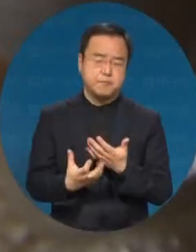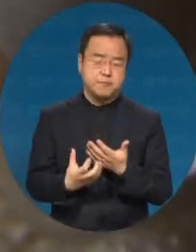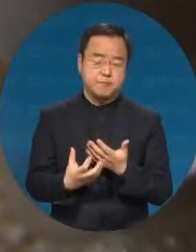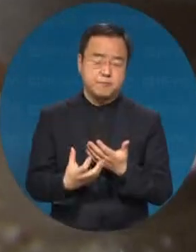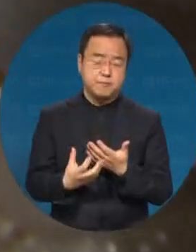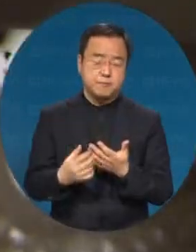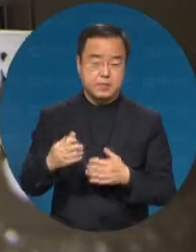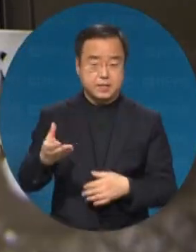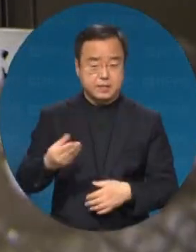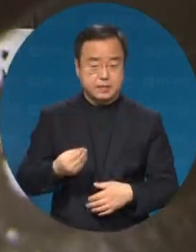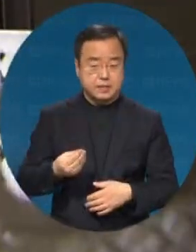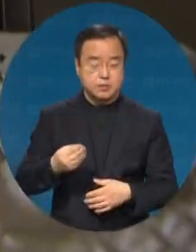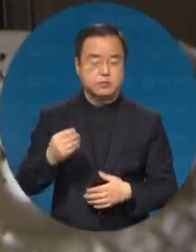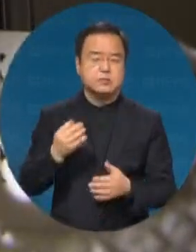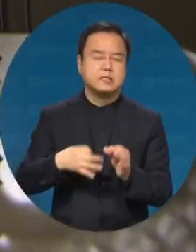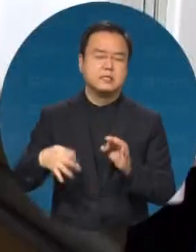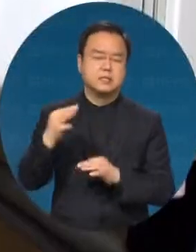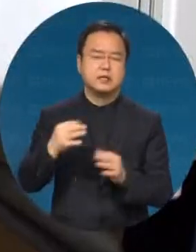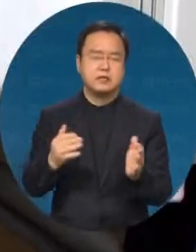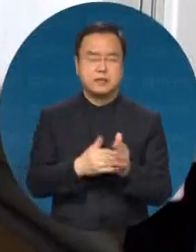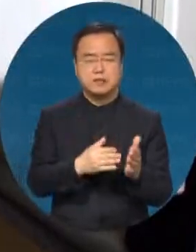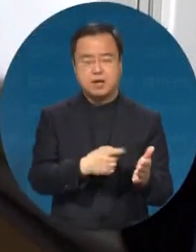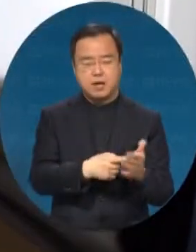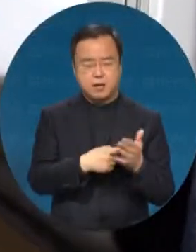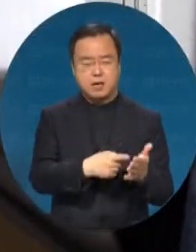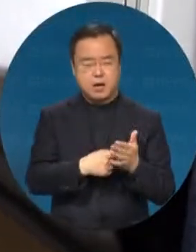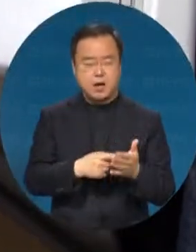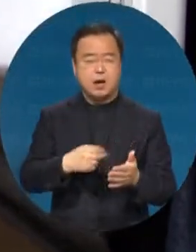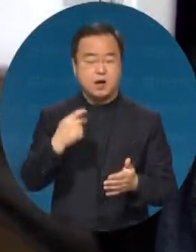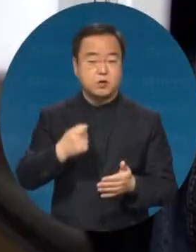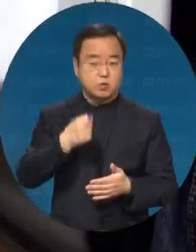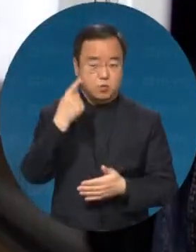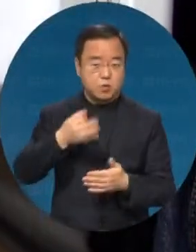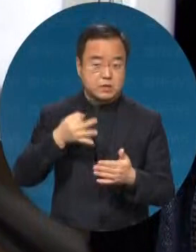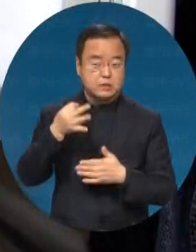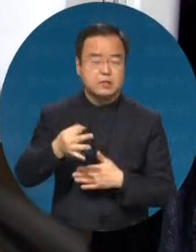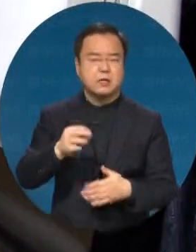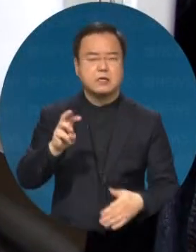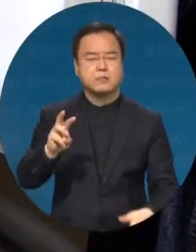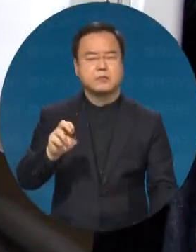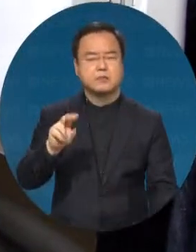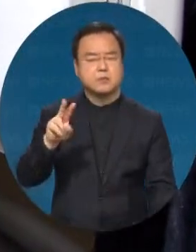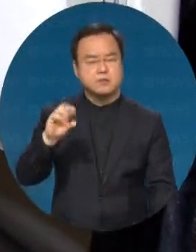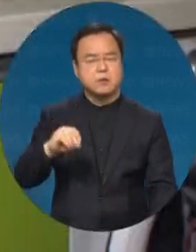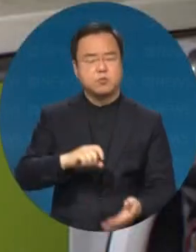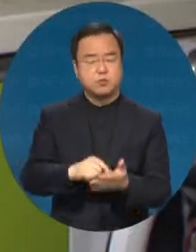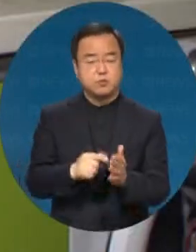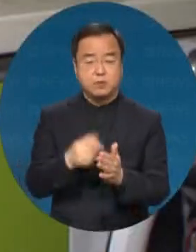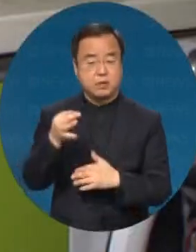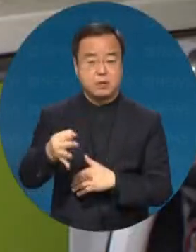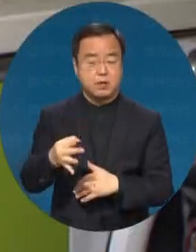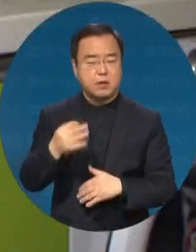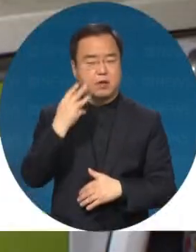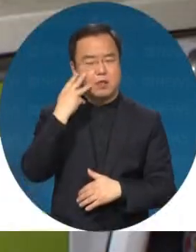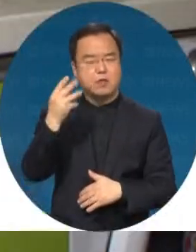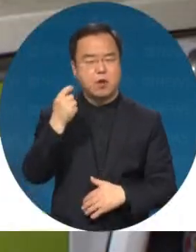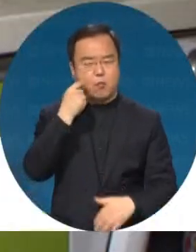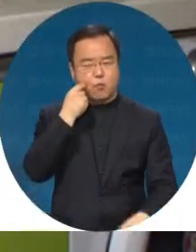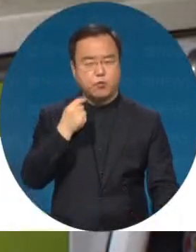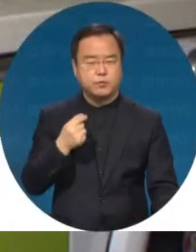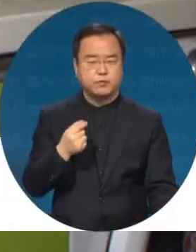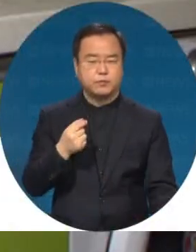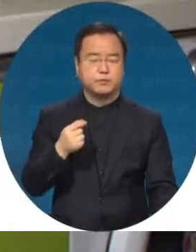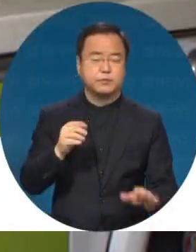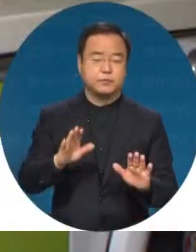박카스 아껴도 돈 쓸 때가 많다 보니 월세 35만원도 석 달째 내지 못했습니다 어쨌든 이런 대출이 많은